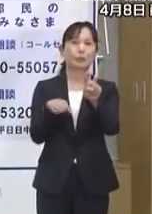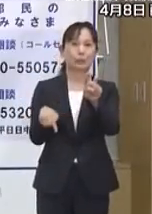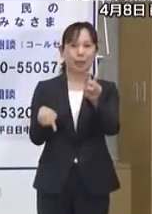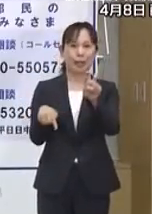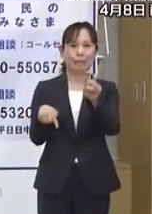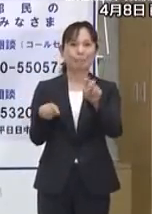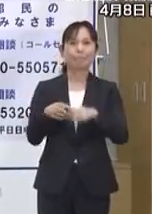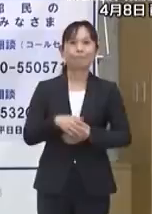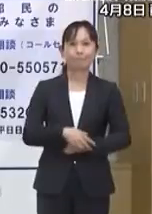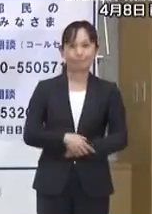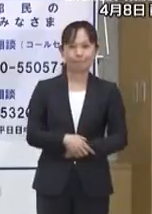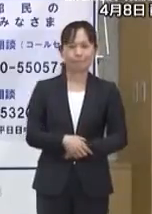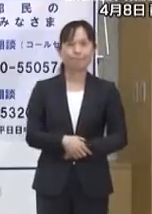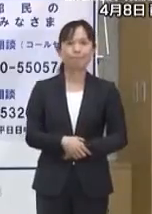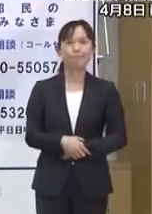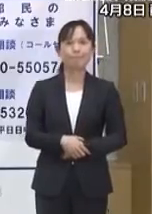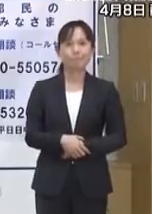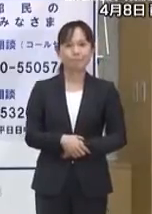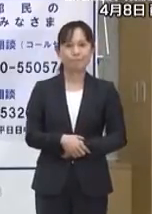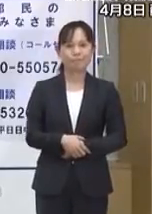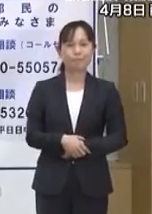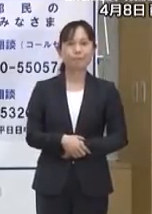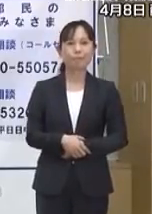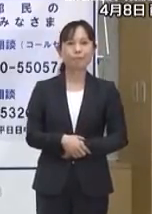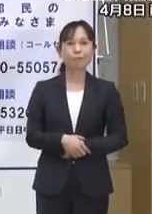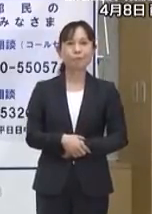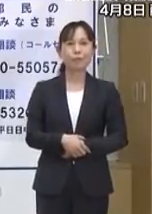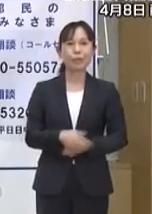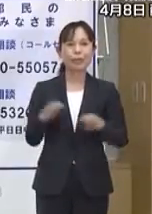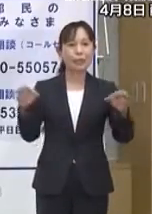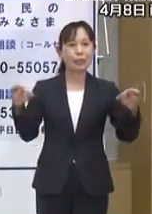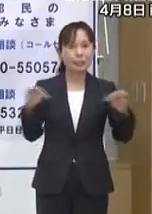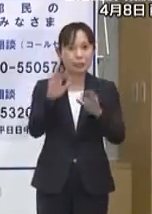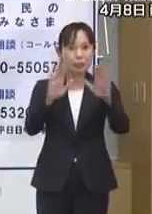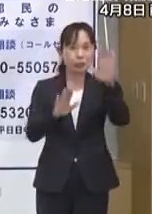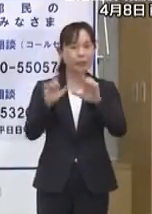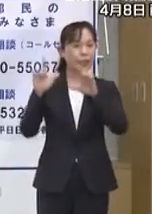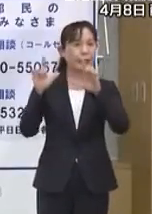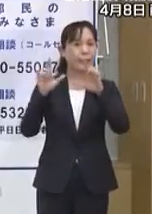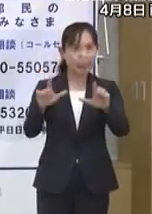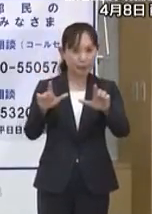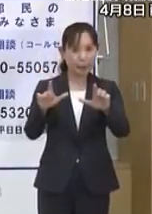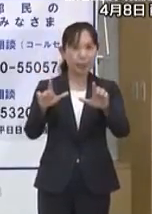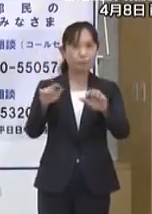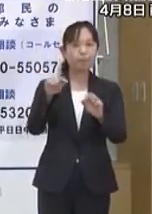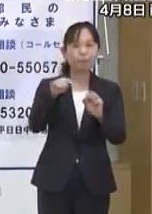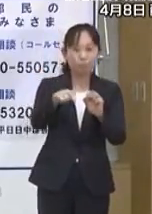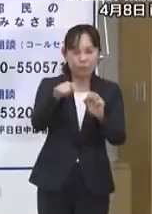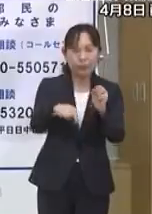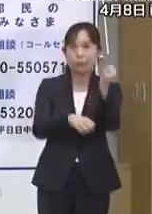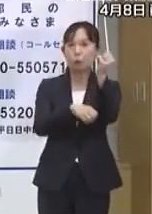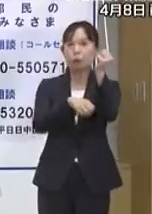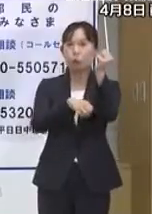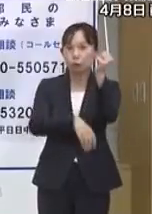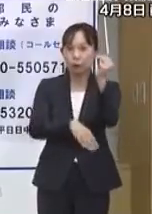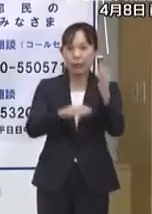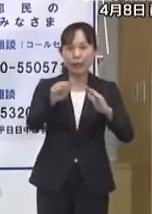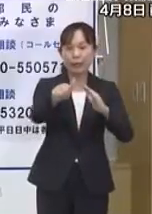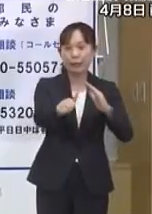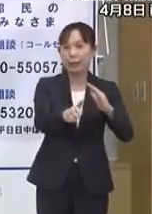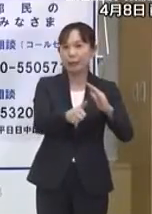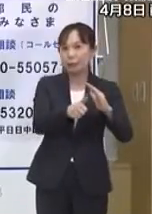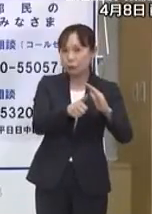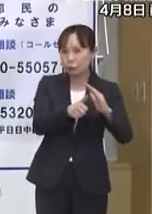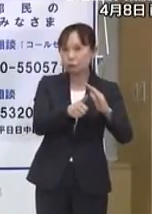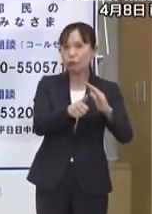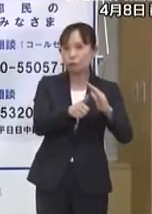ておりますそれから緊急事態宣言が発せられましたこれに基づいて外出の